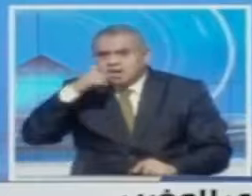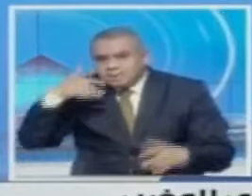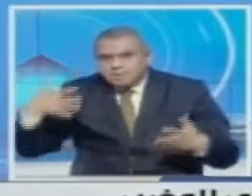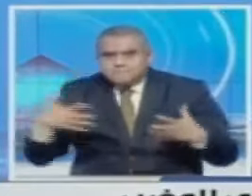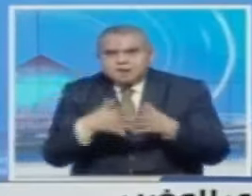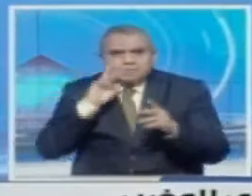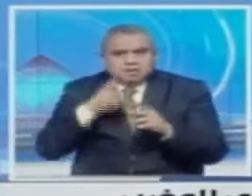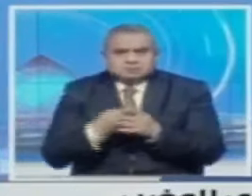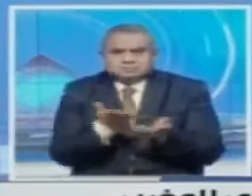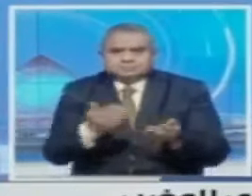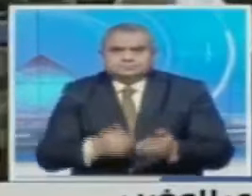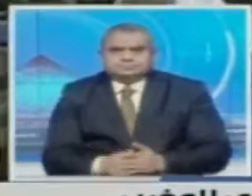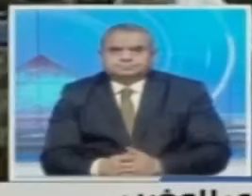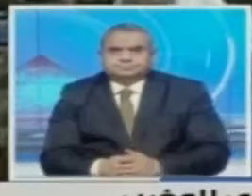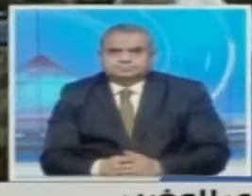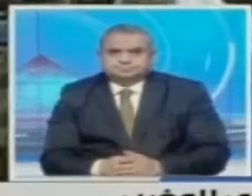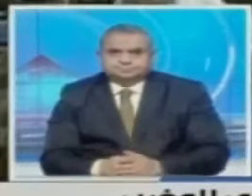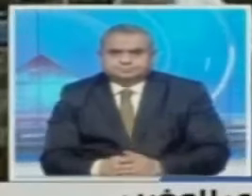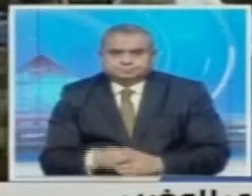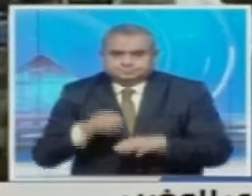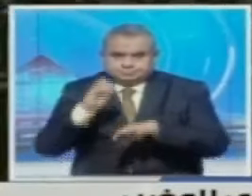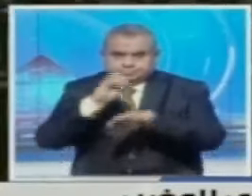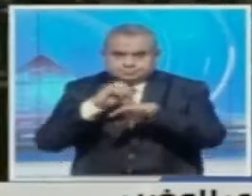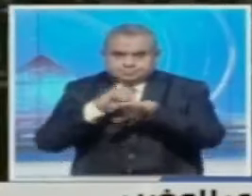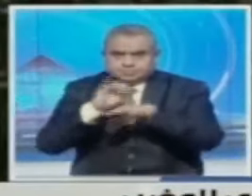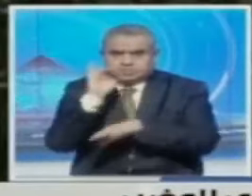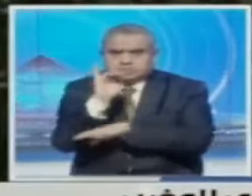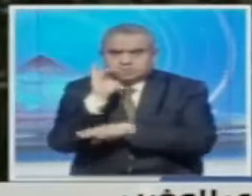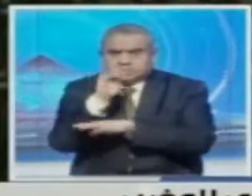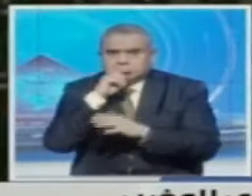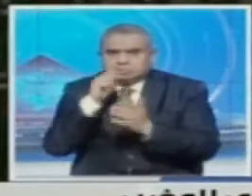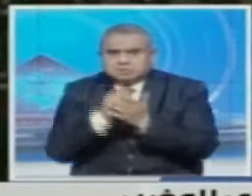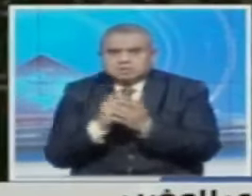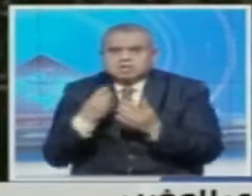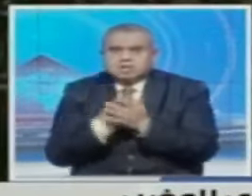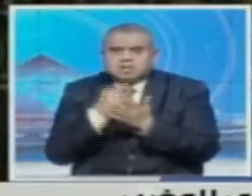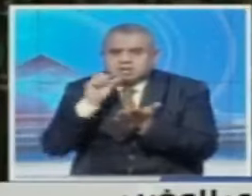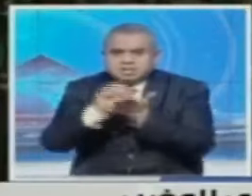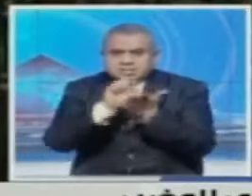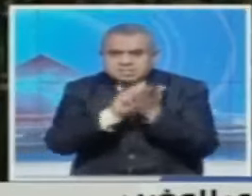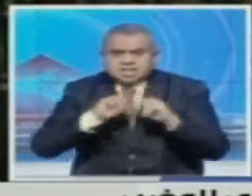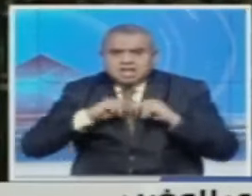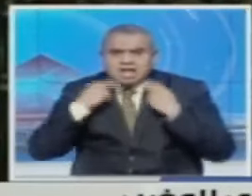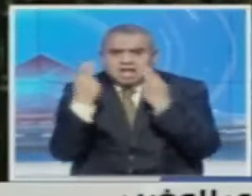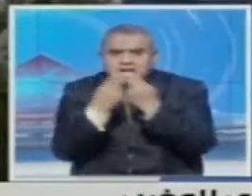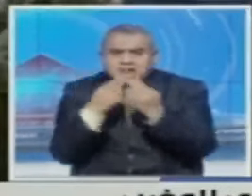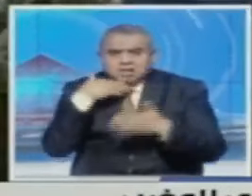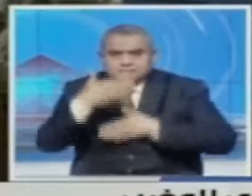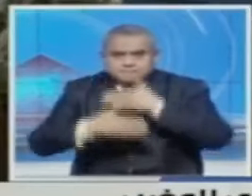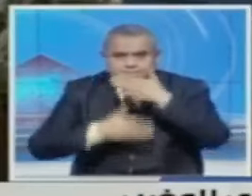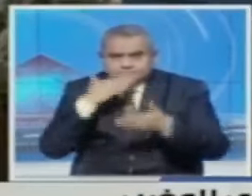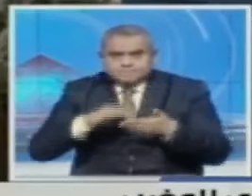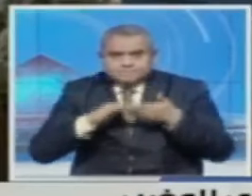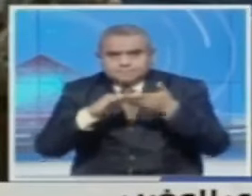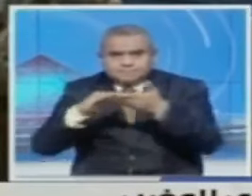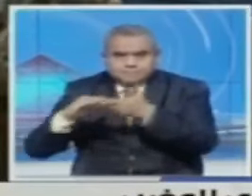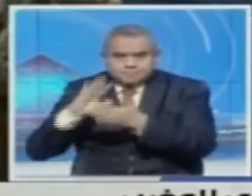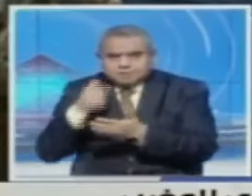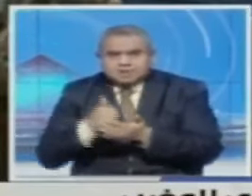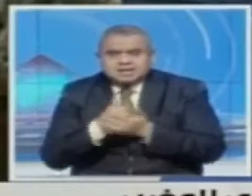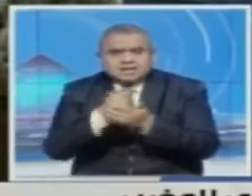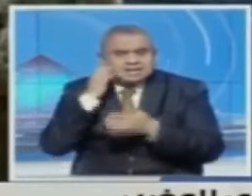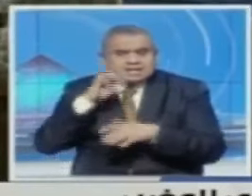العربية. دعت الجامعة العربية المجتمع الدولي إلى التحرك الفوري والسريع لتقديم كافة أشكال الدعم